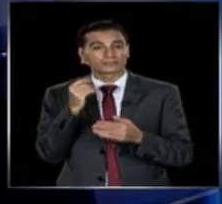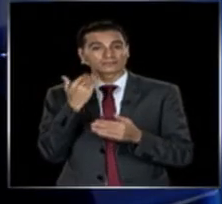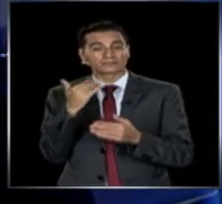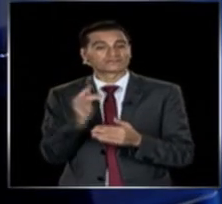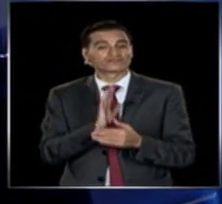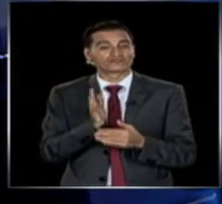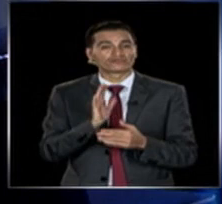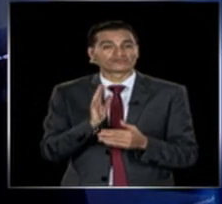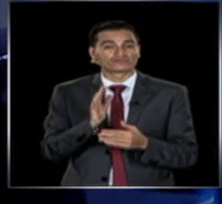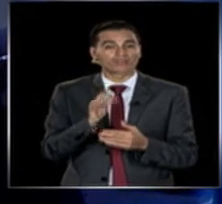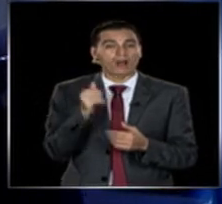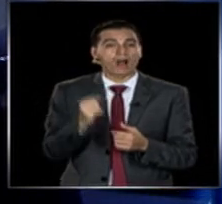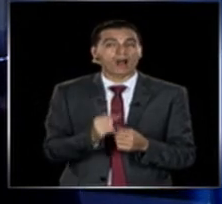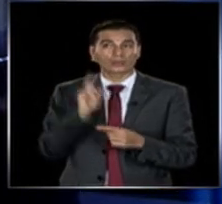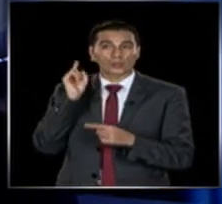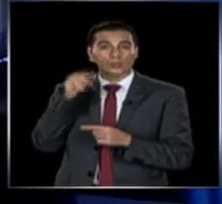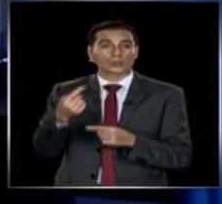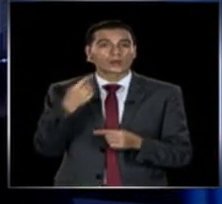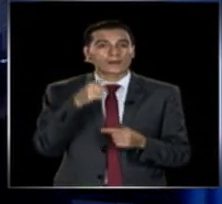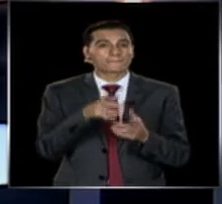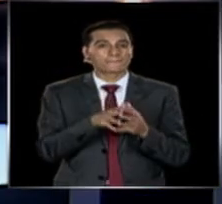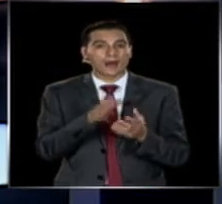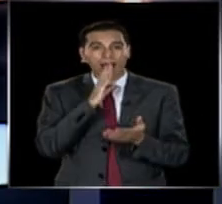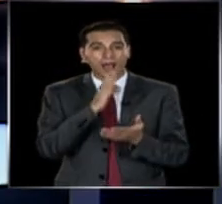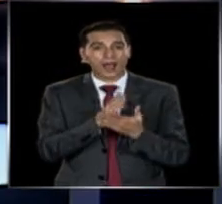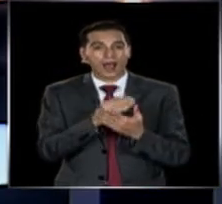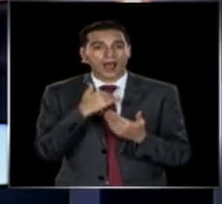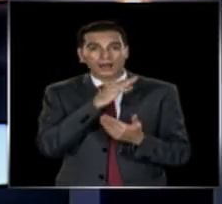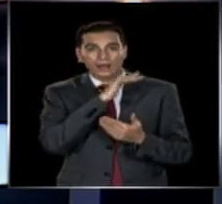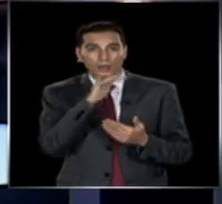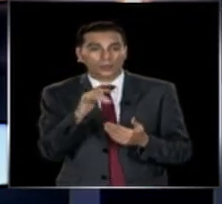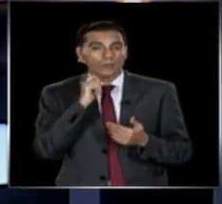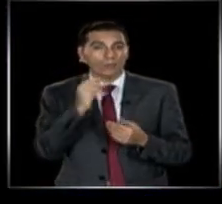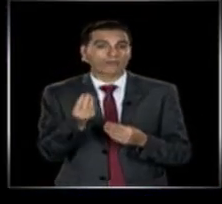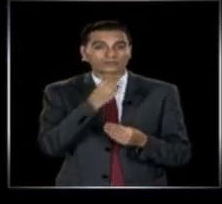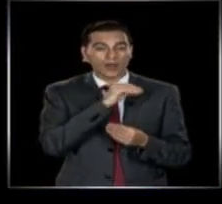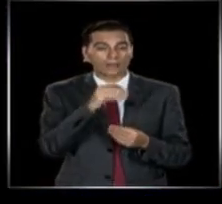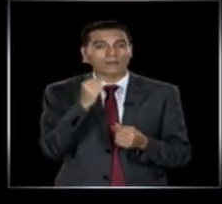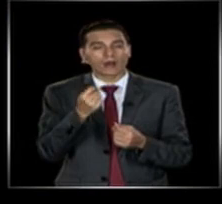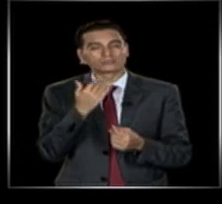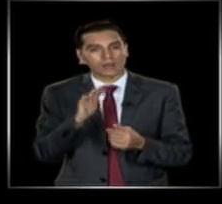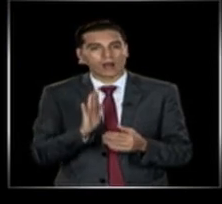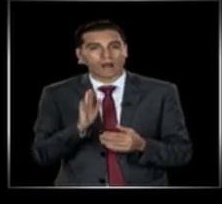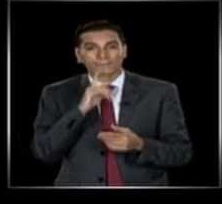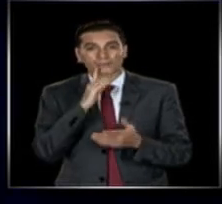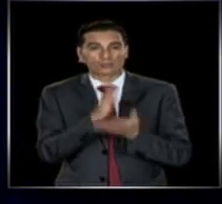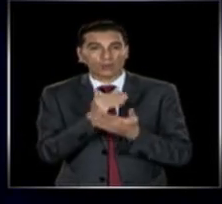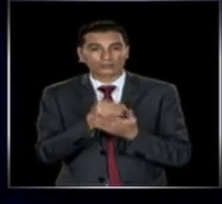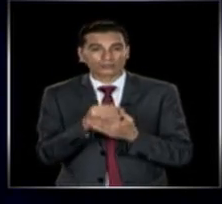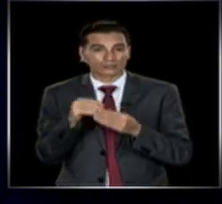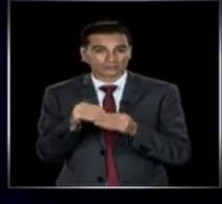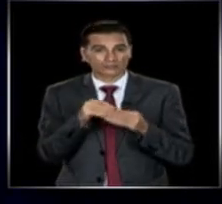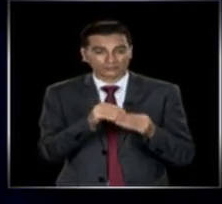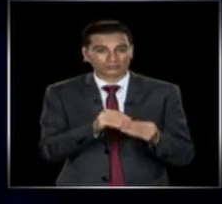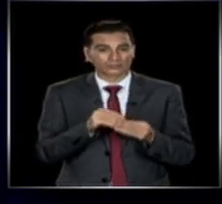غير القطر، وده مش طريق. يعني أنا مش بسافر القطر غير لما أكون جاية القاهرة. لكن المواصلات العامة يعني المفروض